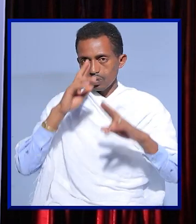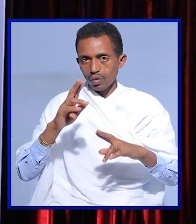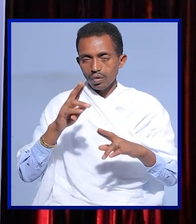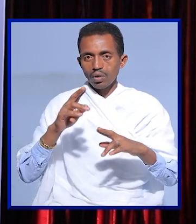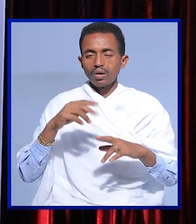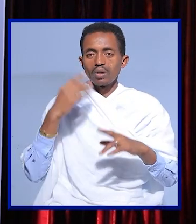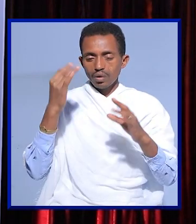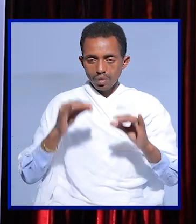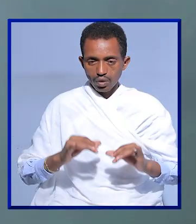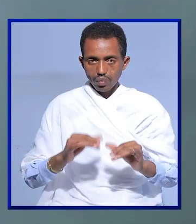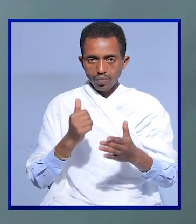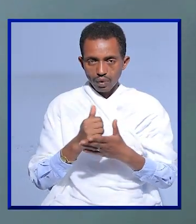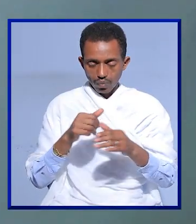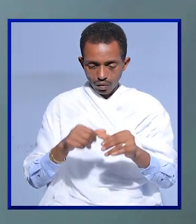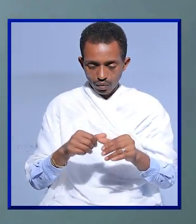ወለመስቀሉ ክቡር። ይቆየን።